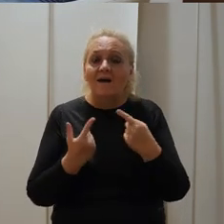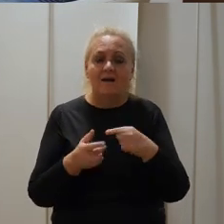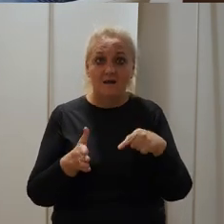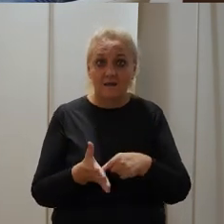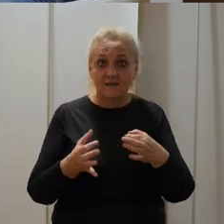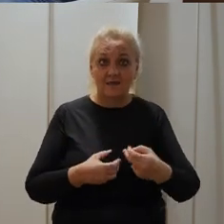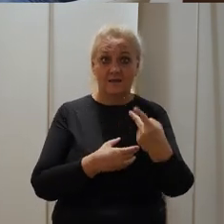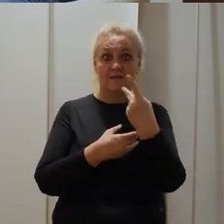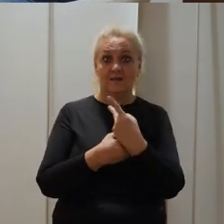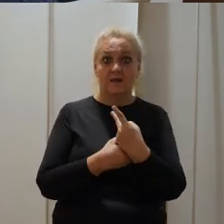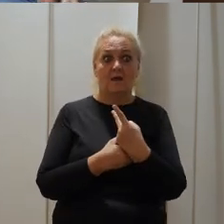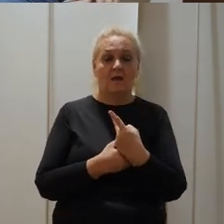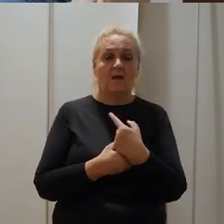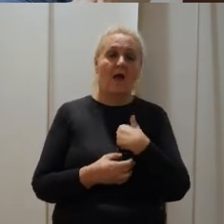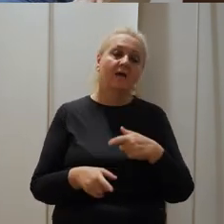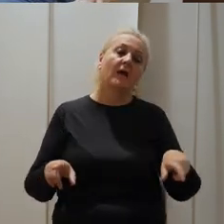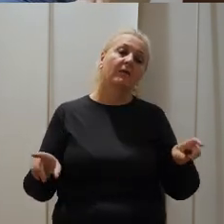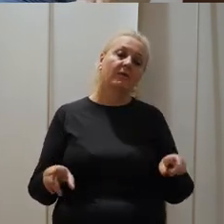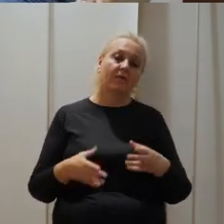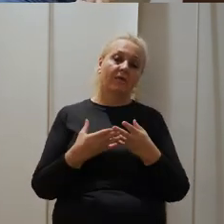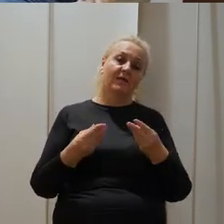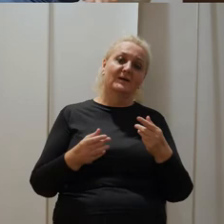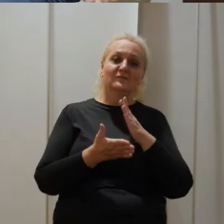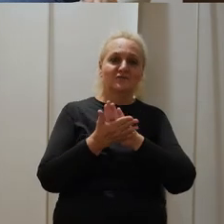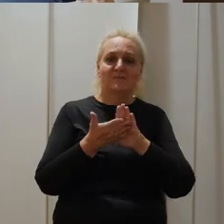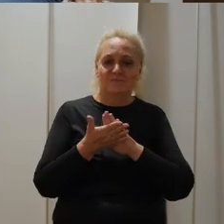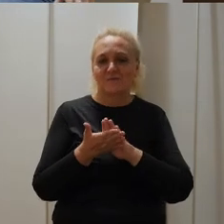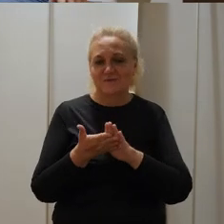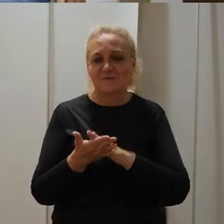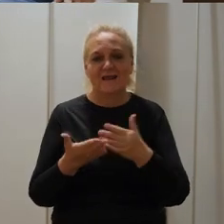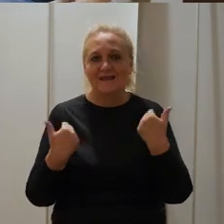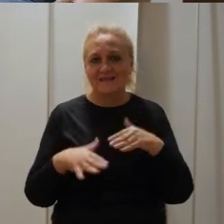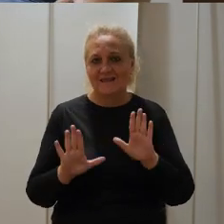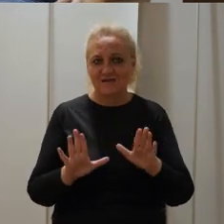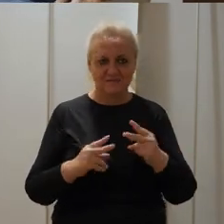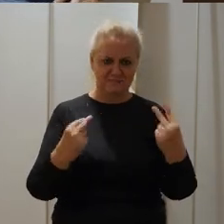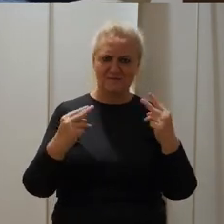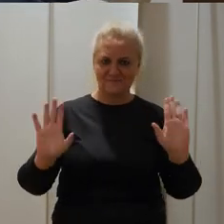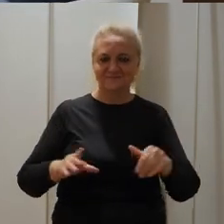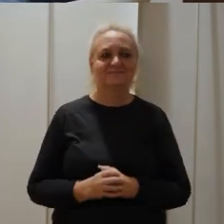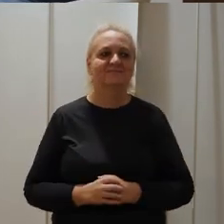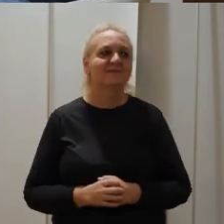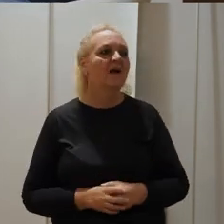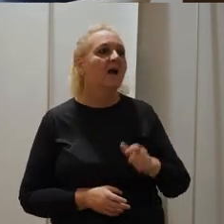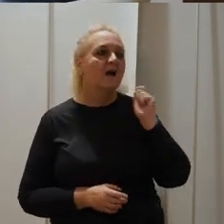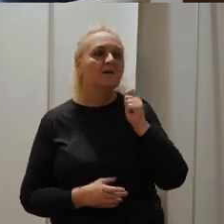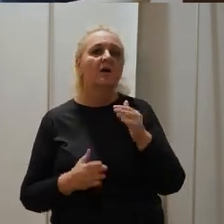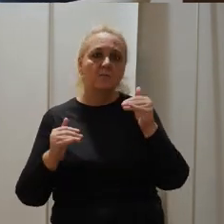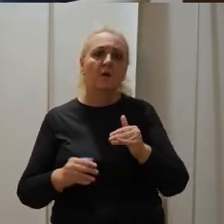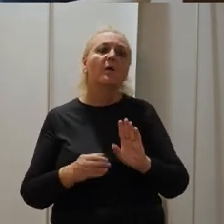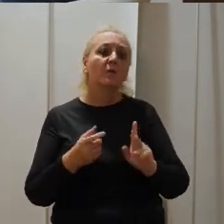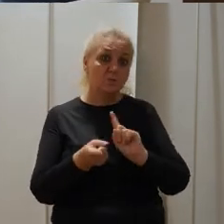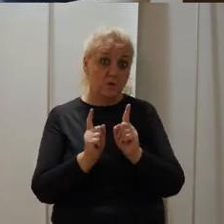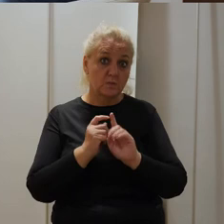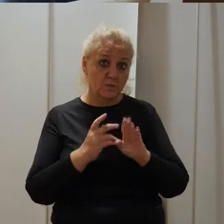nagrywane. Właśnie. To zaczynam się rozpływać. Przepraszam. Nie chciałam, żebyście na to patrzyli. Do dziewczyn można jeszcze podejść i